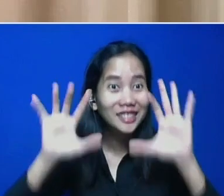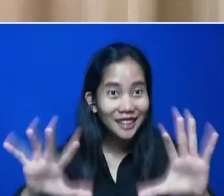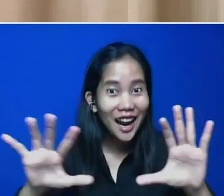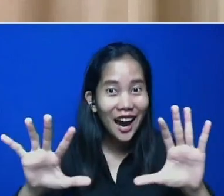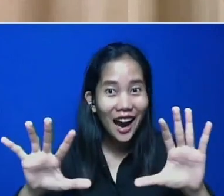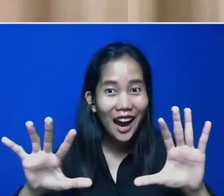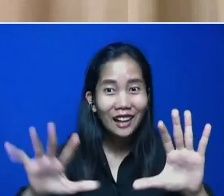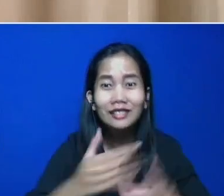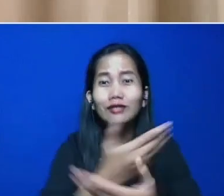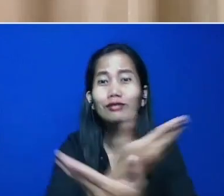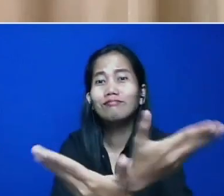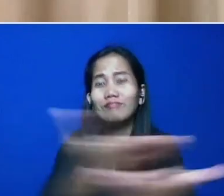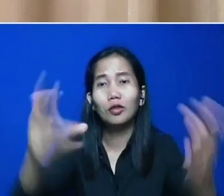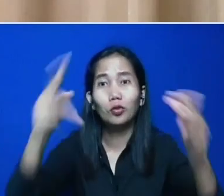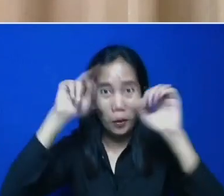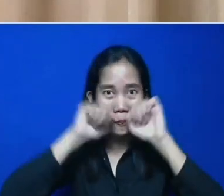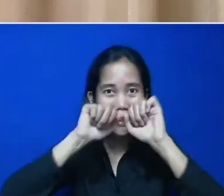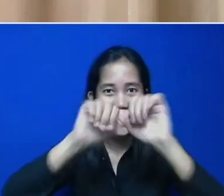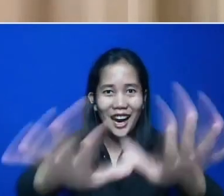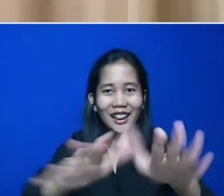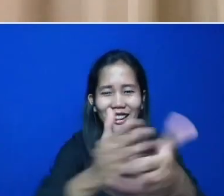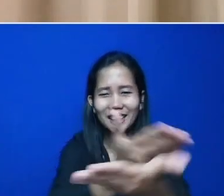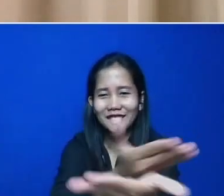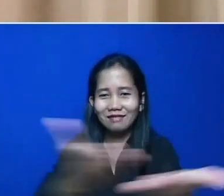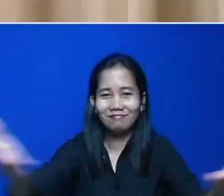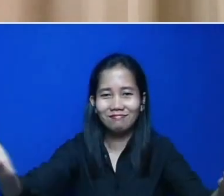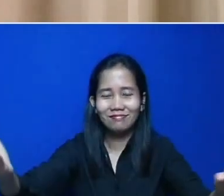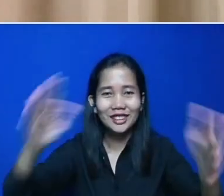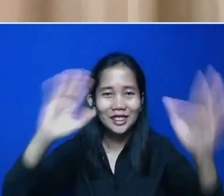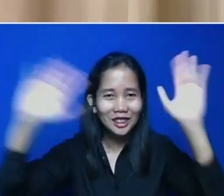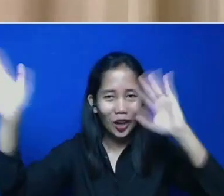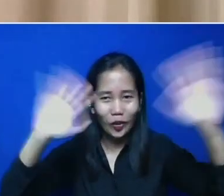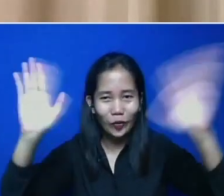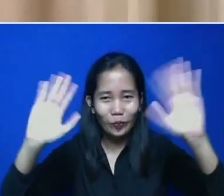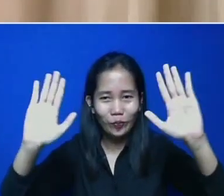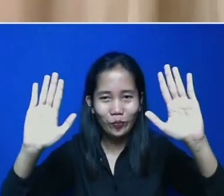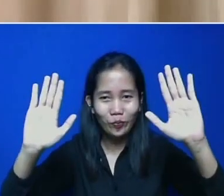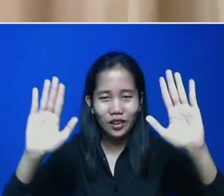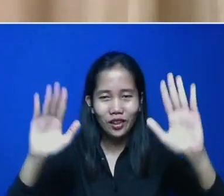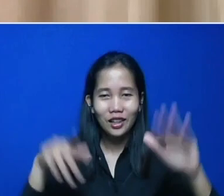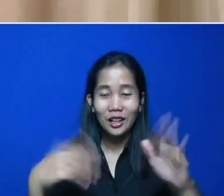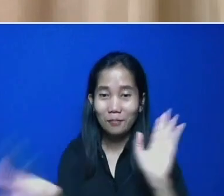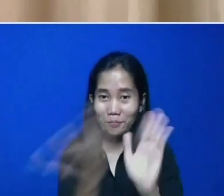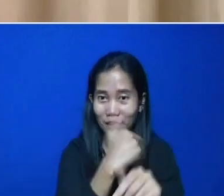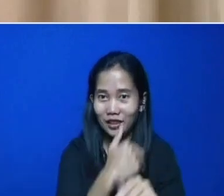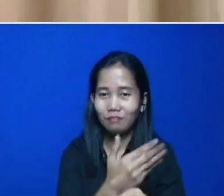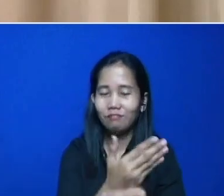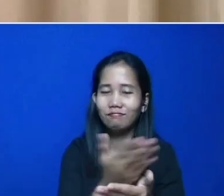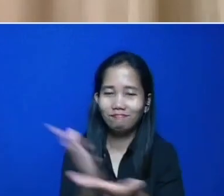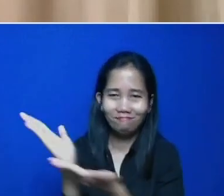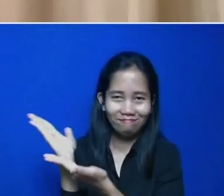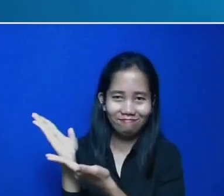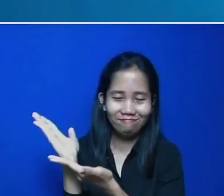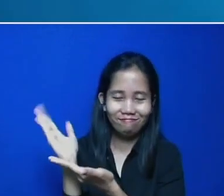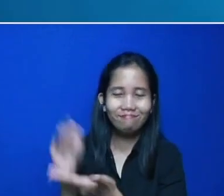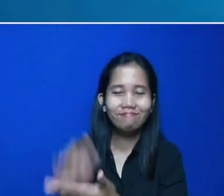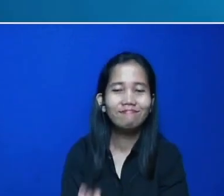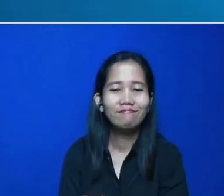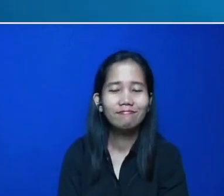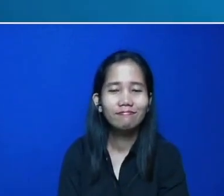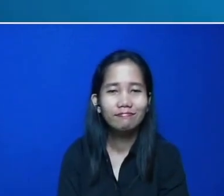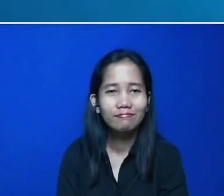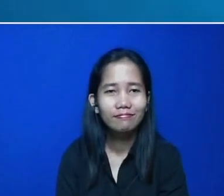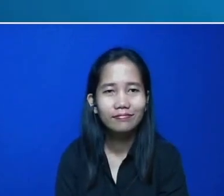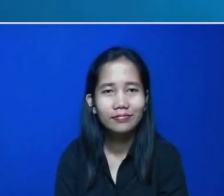semua Syalom kami kembalikan kepada pimpinan acara Hai terpujilah Tuhan